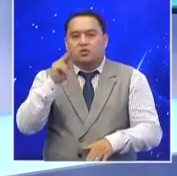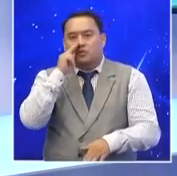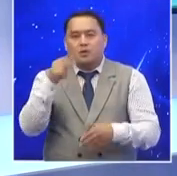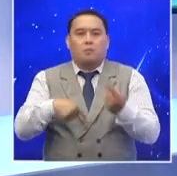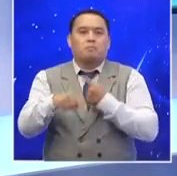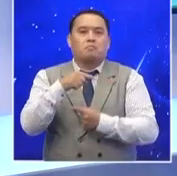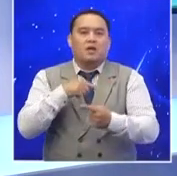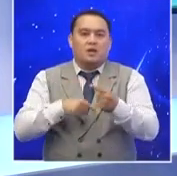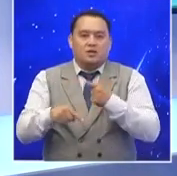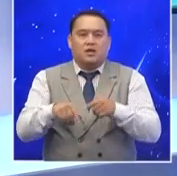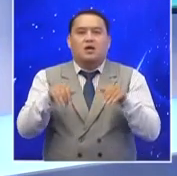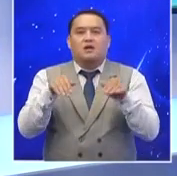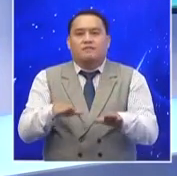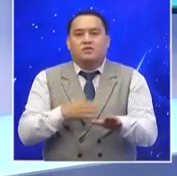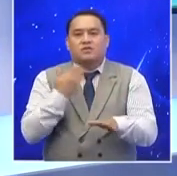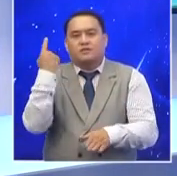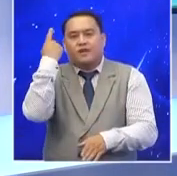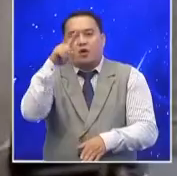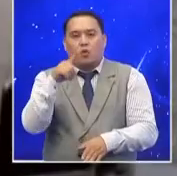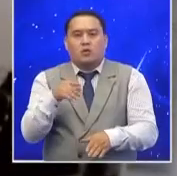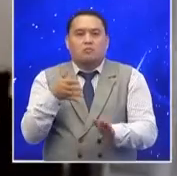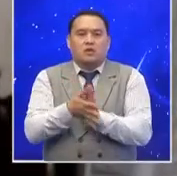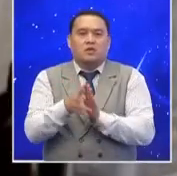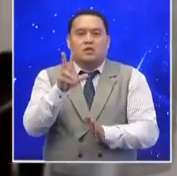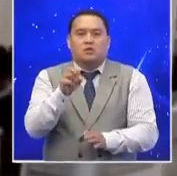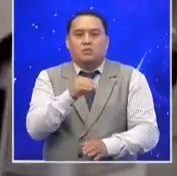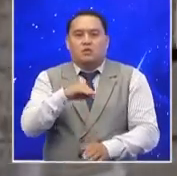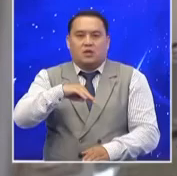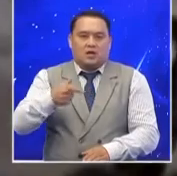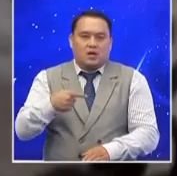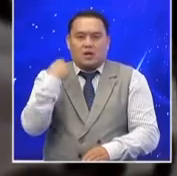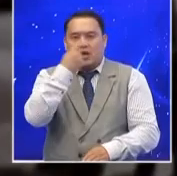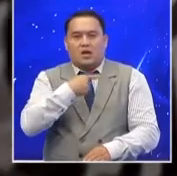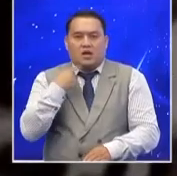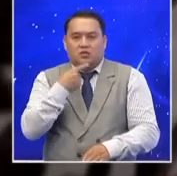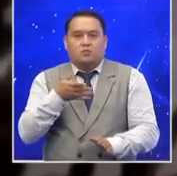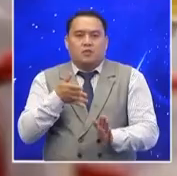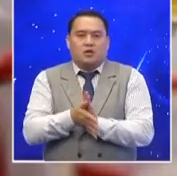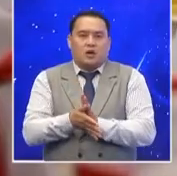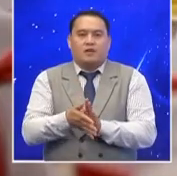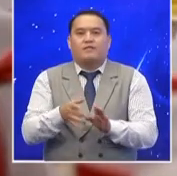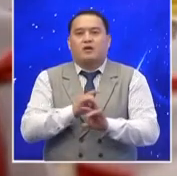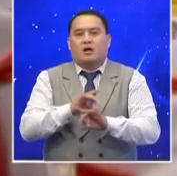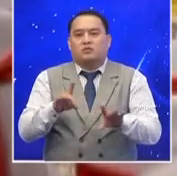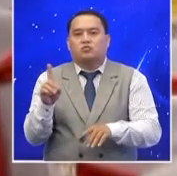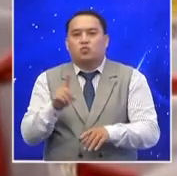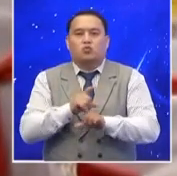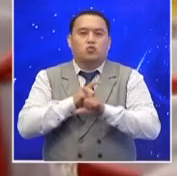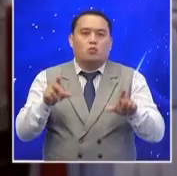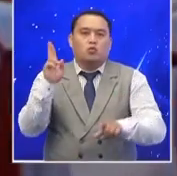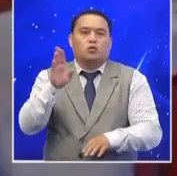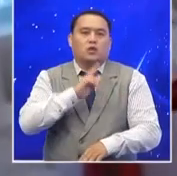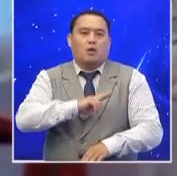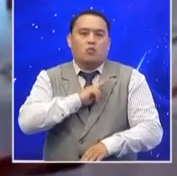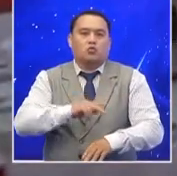шымкентский предприниматель. На реализацию своей идеи он потратил 300 миллионов тенге личных средств, передает Первый канал Евразия. Новая школа